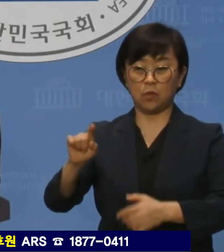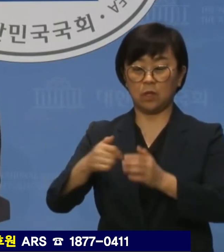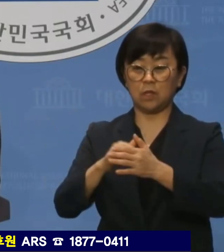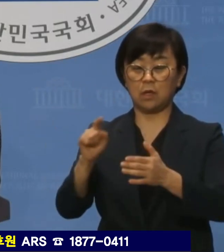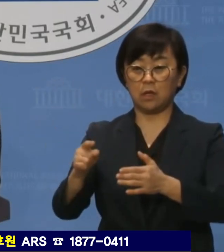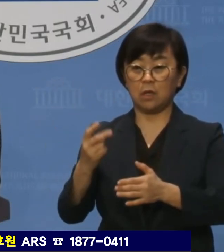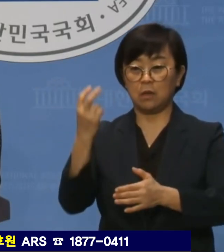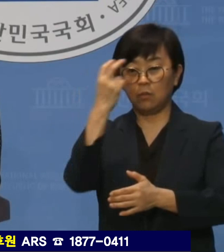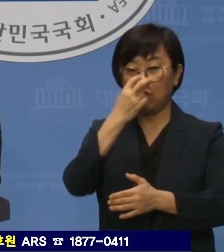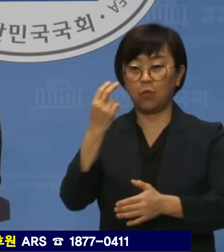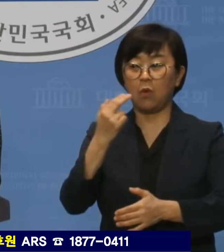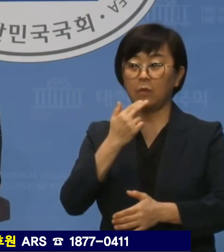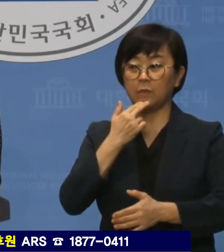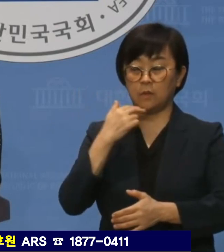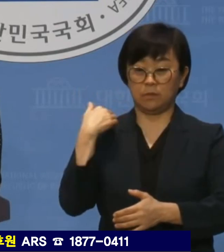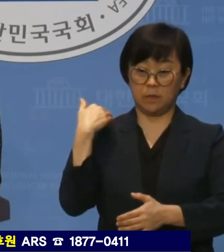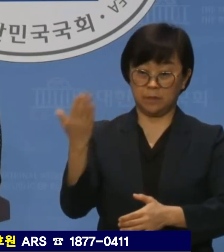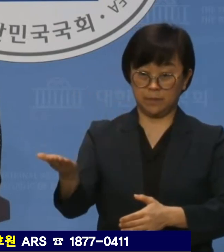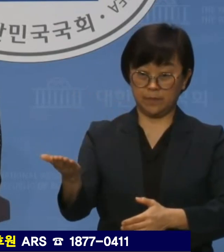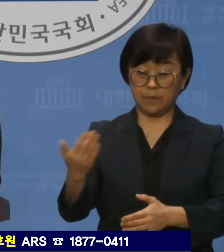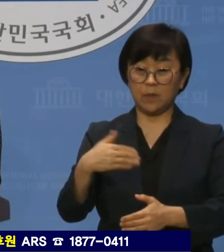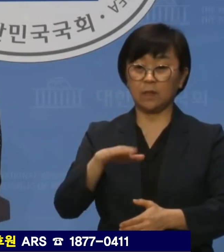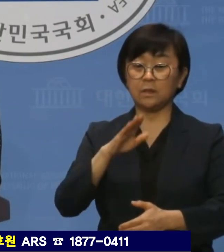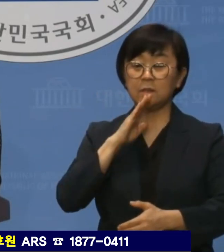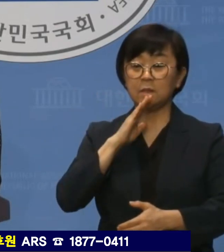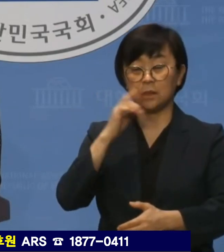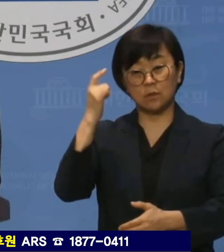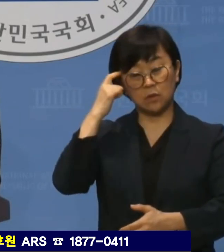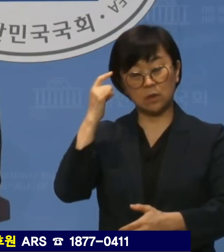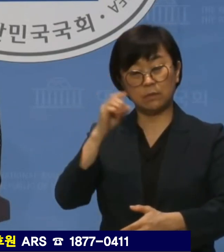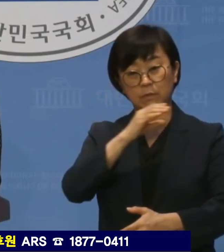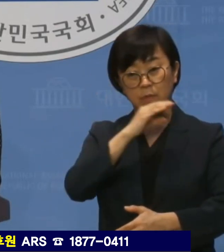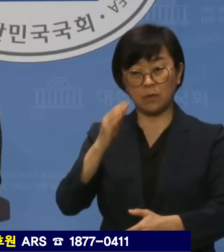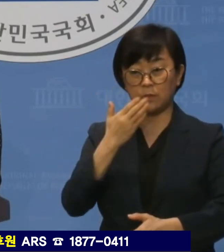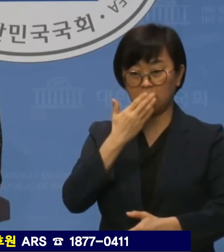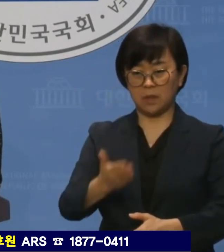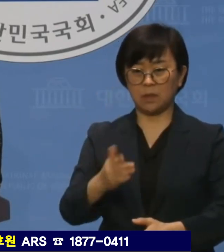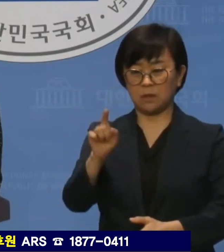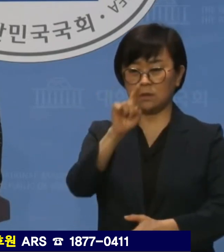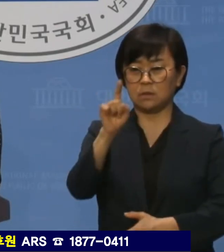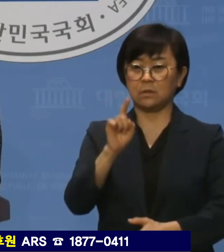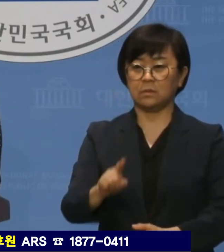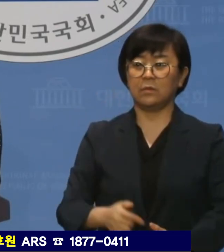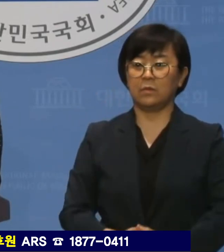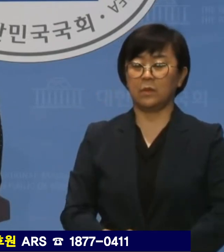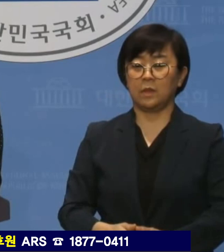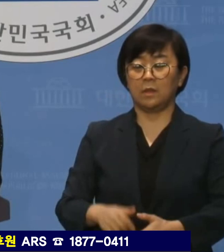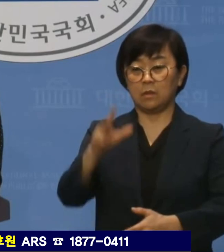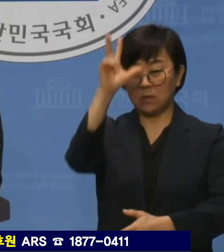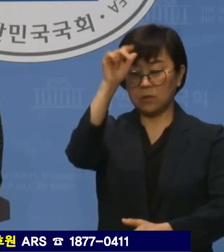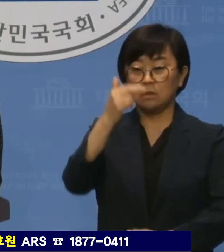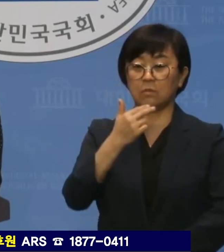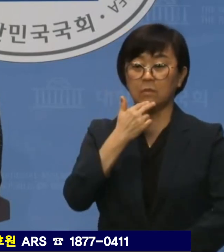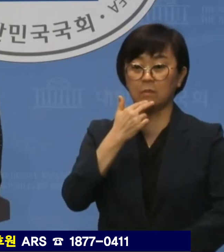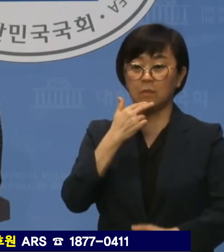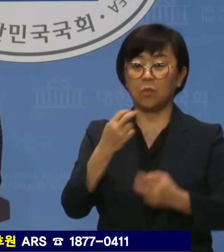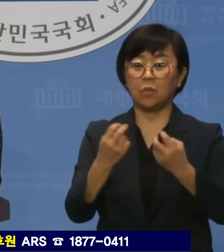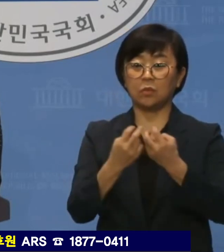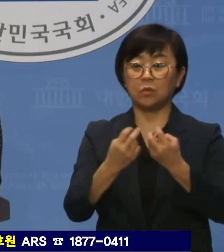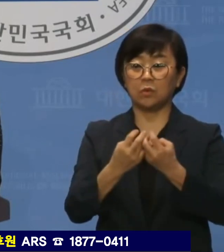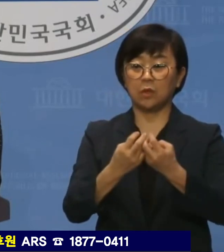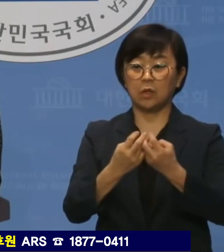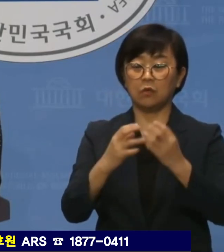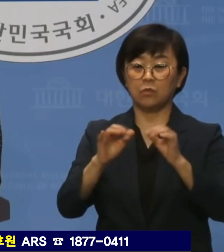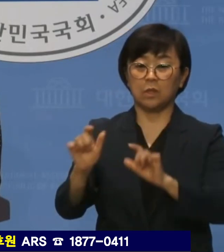상태에 빠지도록 만들겠다니 제정신인지 의문입니다. 대체 경찰관 없이 어떻게